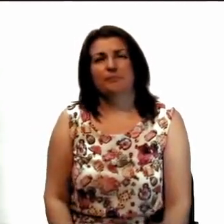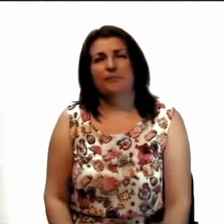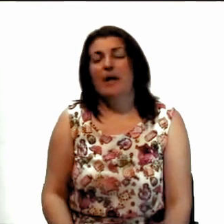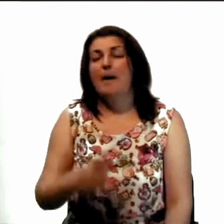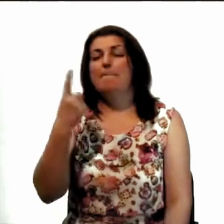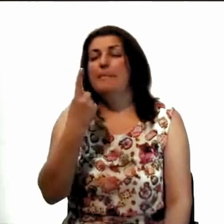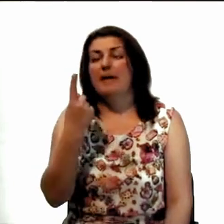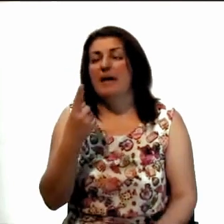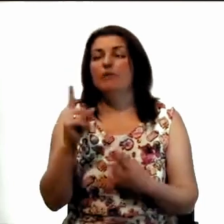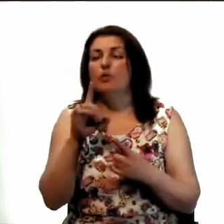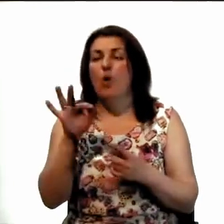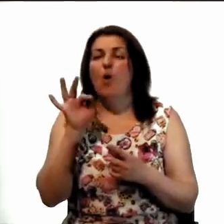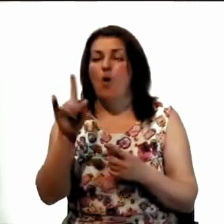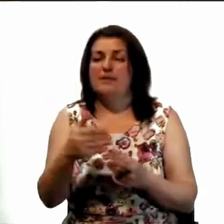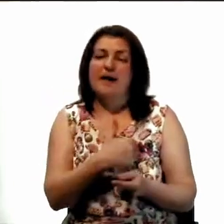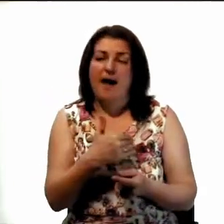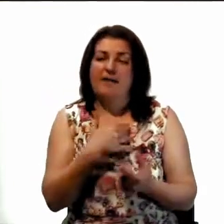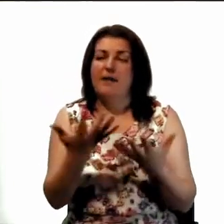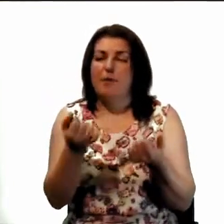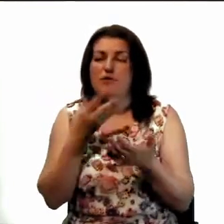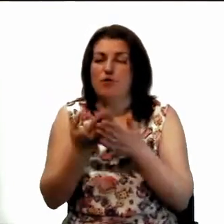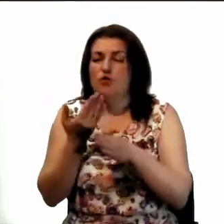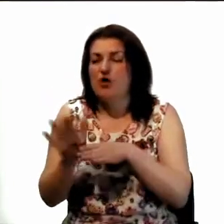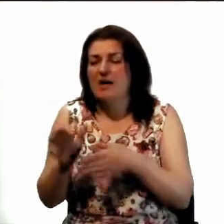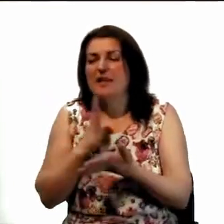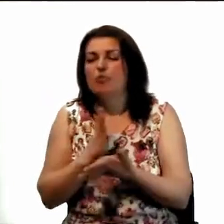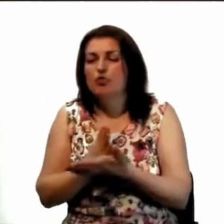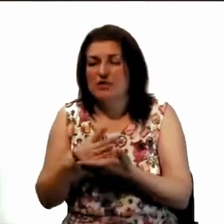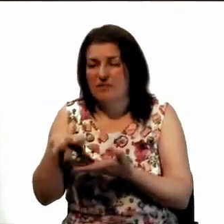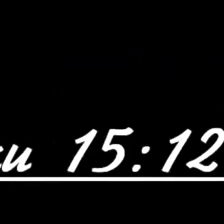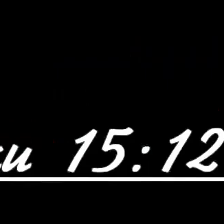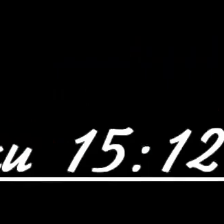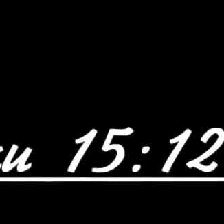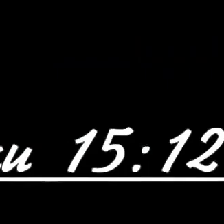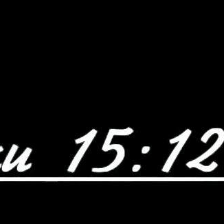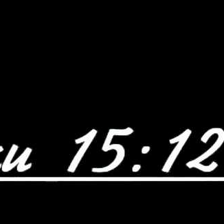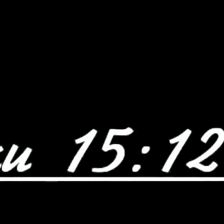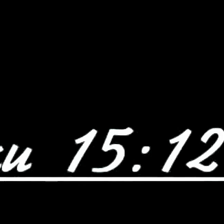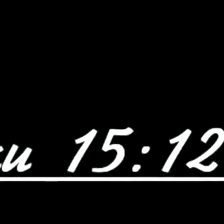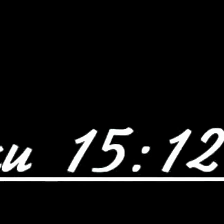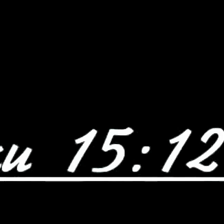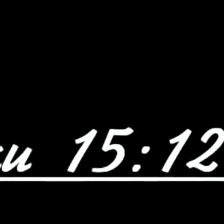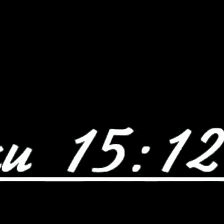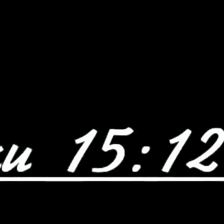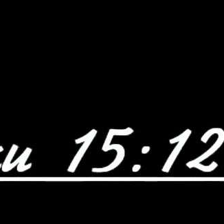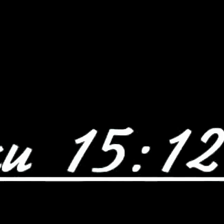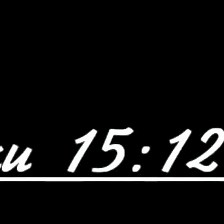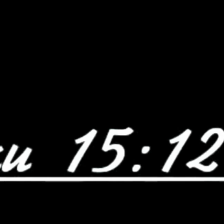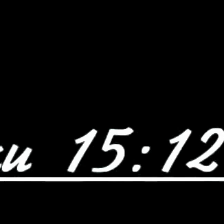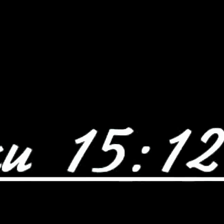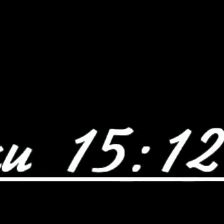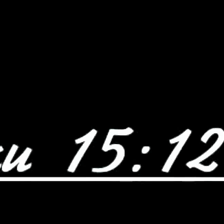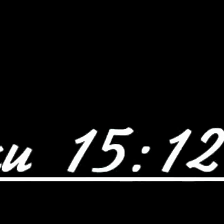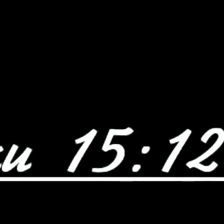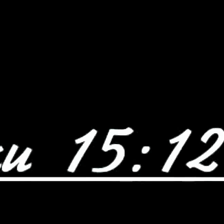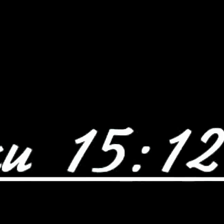Первое, он захотел получить свою часть имущества и уйти. 12 стих. И сказал младший из них отцу: «Отче,